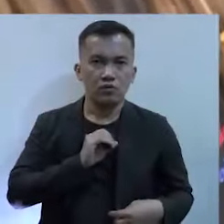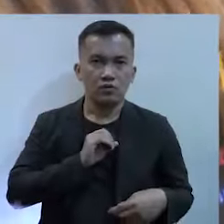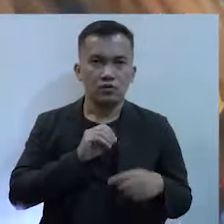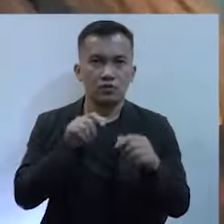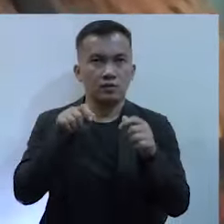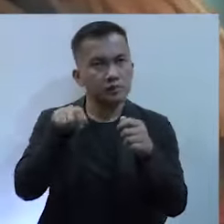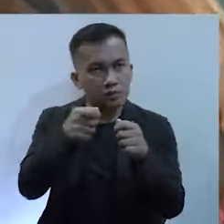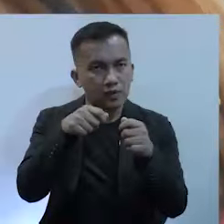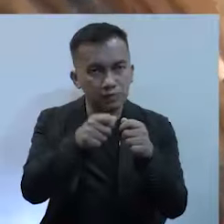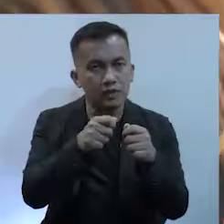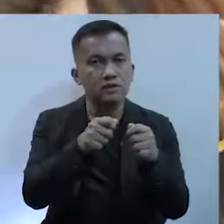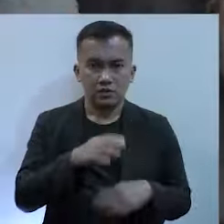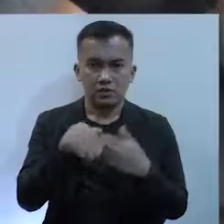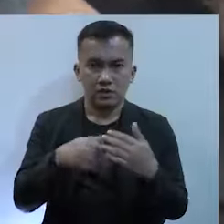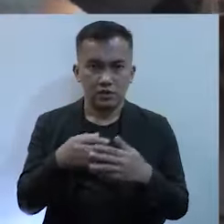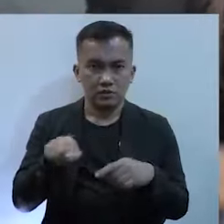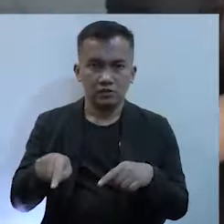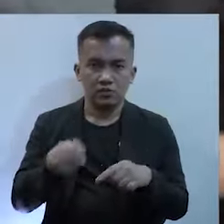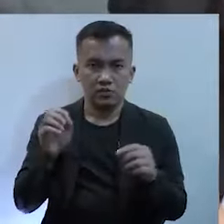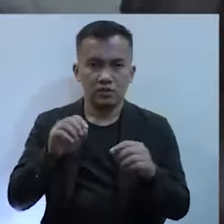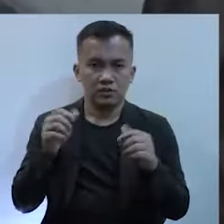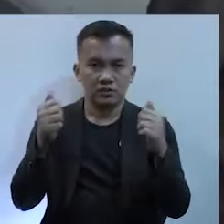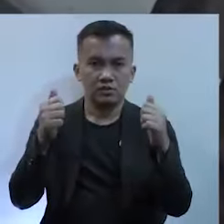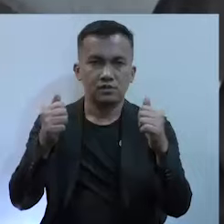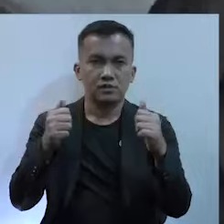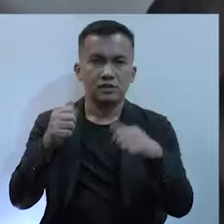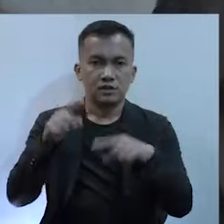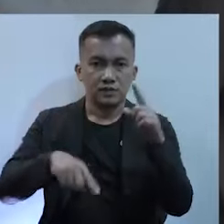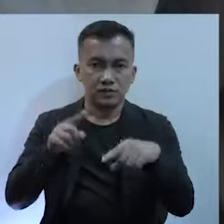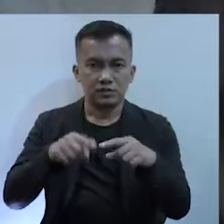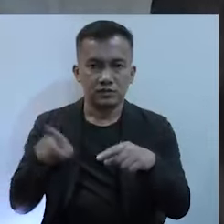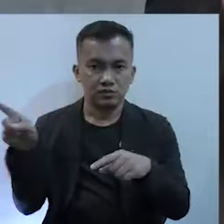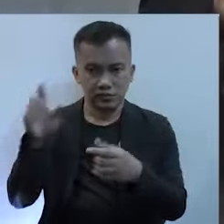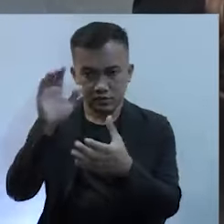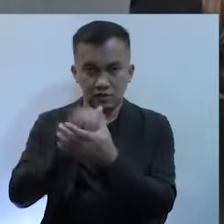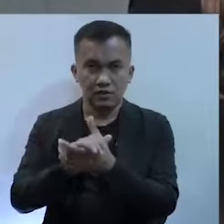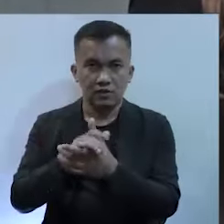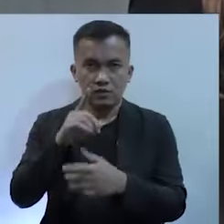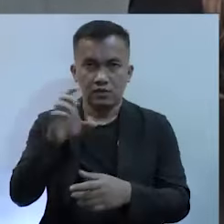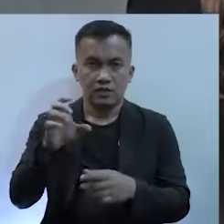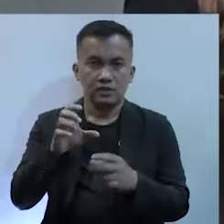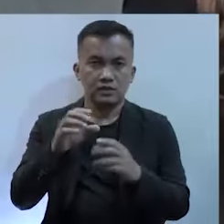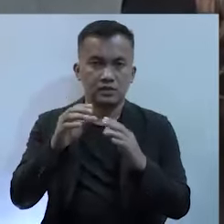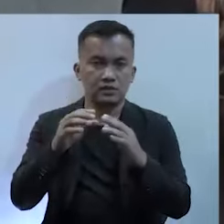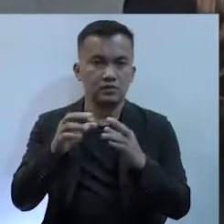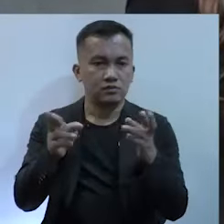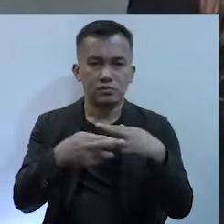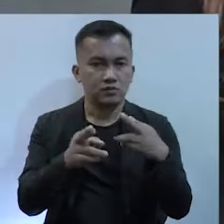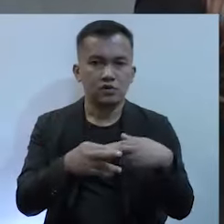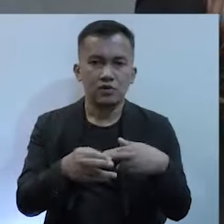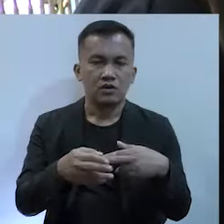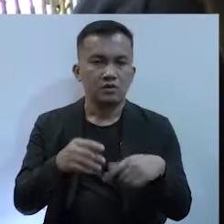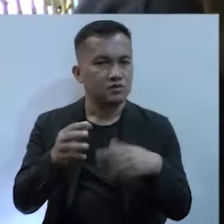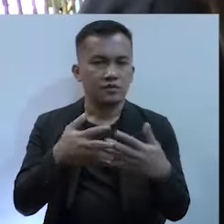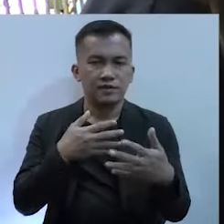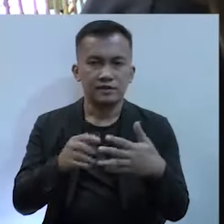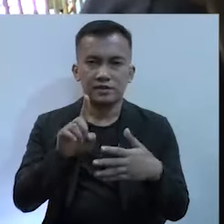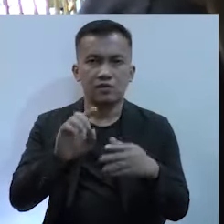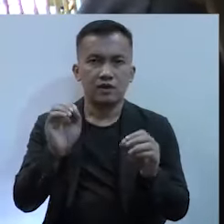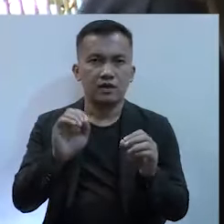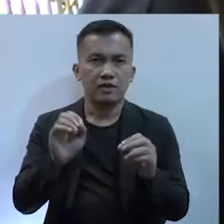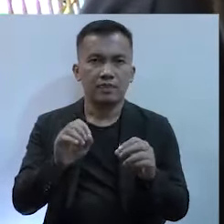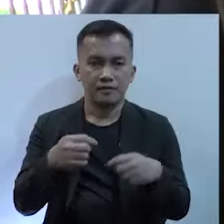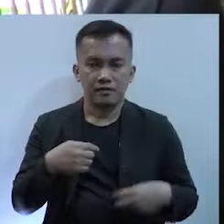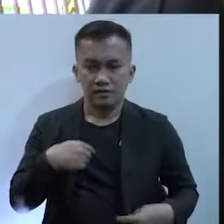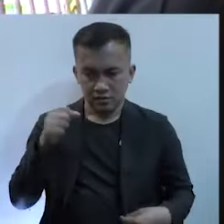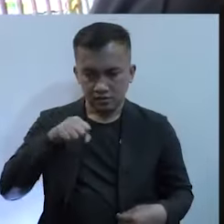Sila lang po ang nagpakabit niyan. Kumbaga lahat po dito, wala hong kasundo itong mag-asawa? Opo, nako, sa 100 unit po, ni isa wala. Nandito po kayo